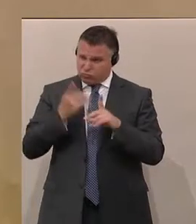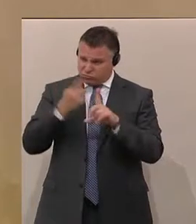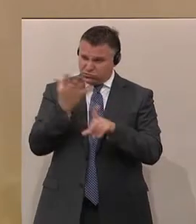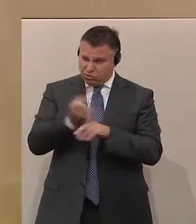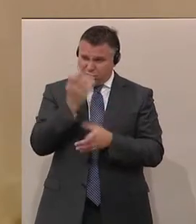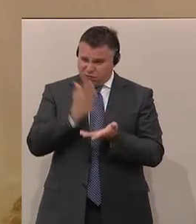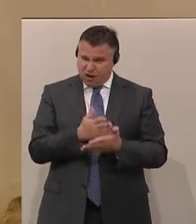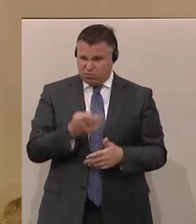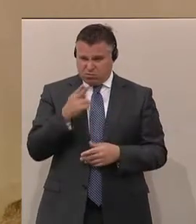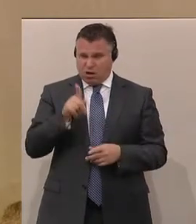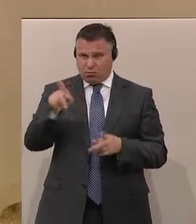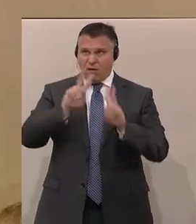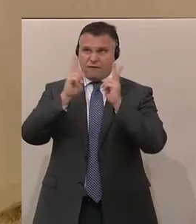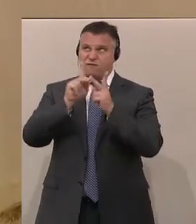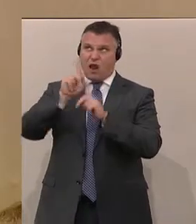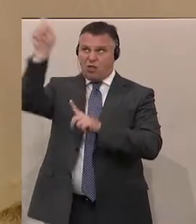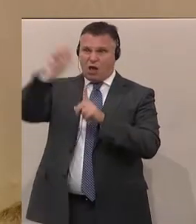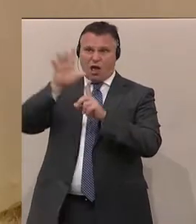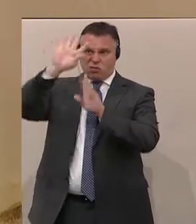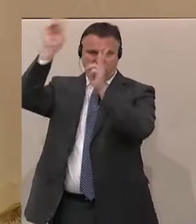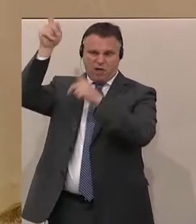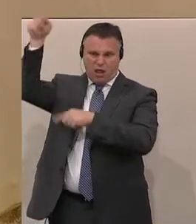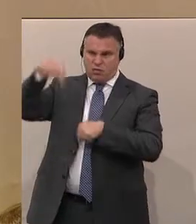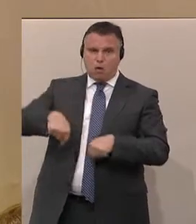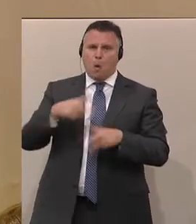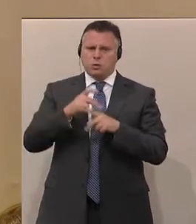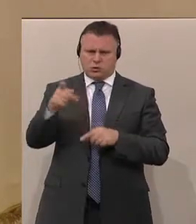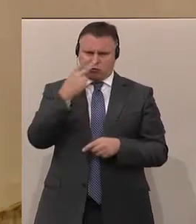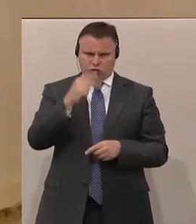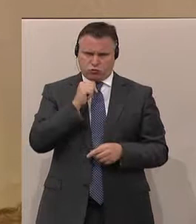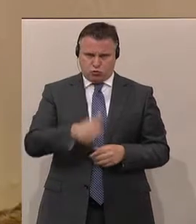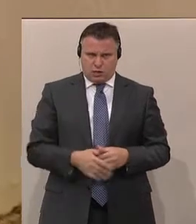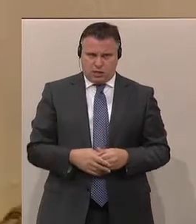dann leben Sie auf einem anderen Planeten, aber ganz sicher nicht in Österreich.